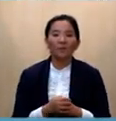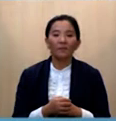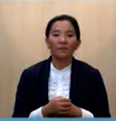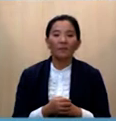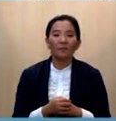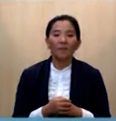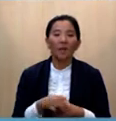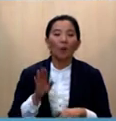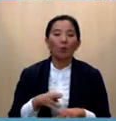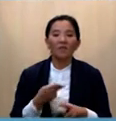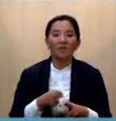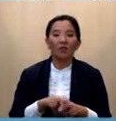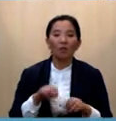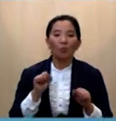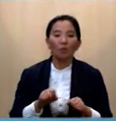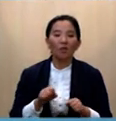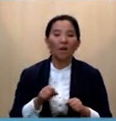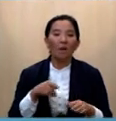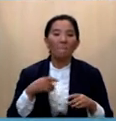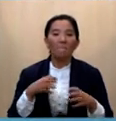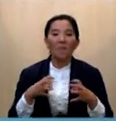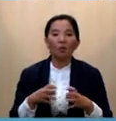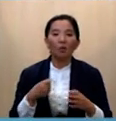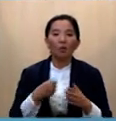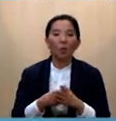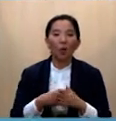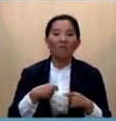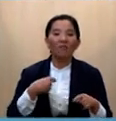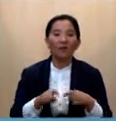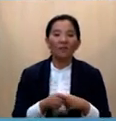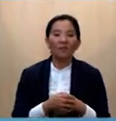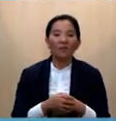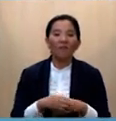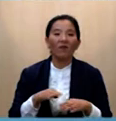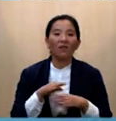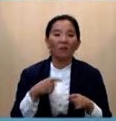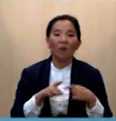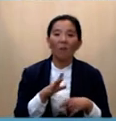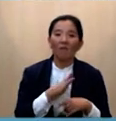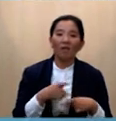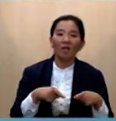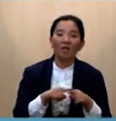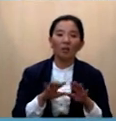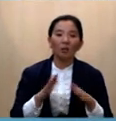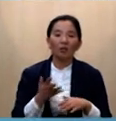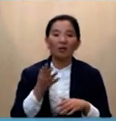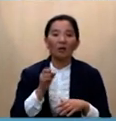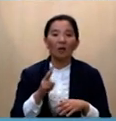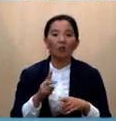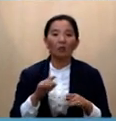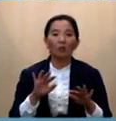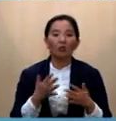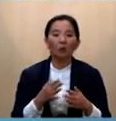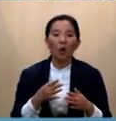Вратарь отбил, после этого можно добивать мячик, если вратарь отбил. А бывают такие же случаи, как в случае